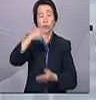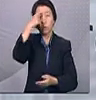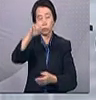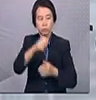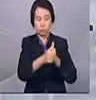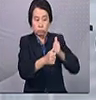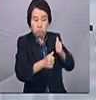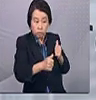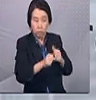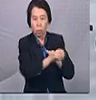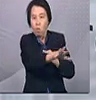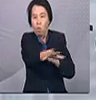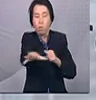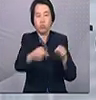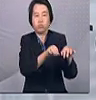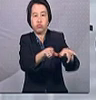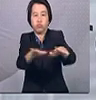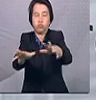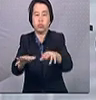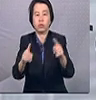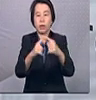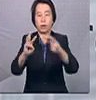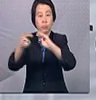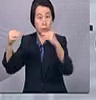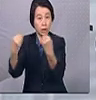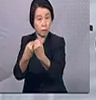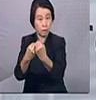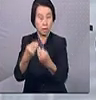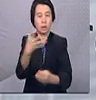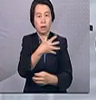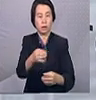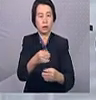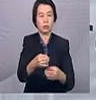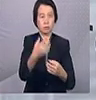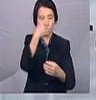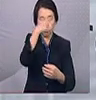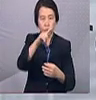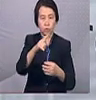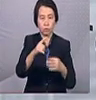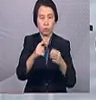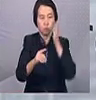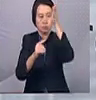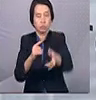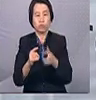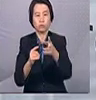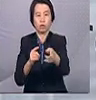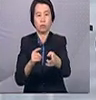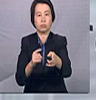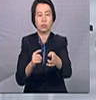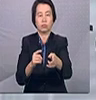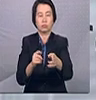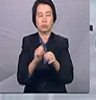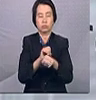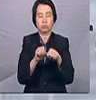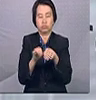mencegah penularan jangkitan COVID-19 kepada masyarakat dan seterusnya untuk membendung wabak COVID-19